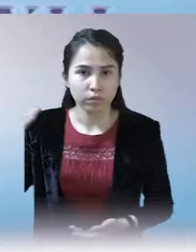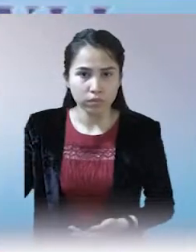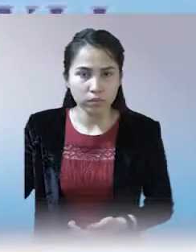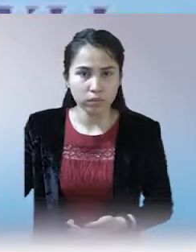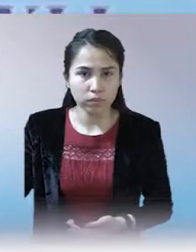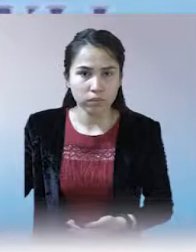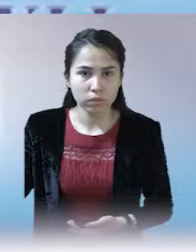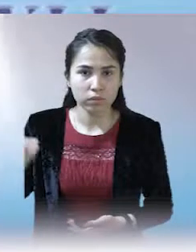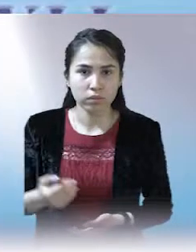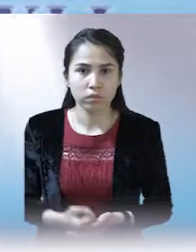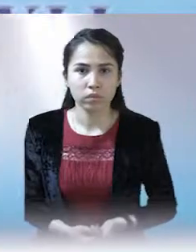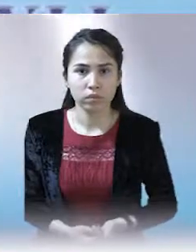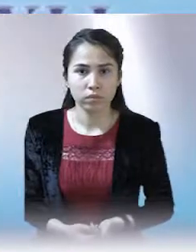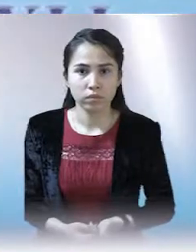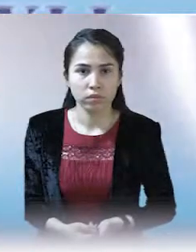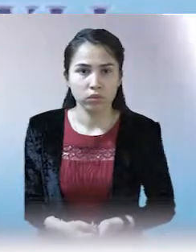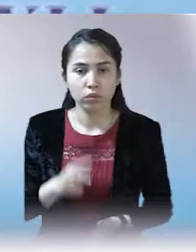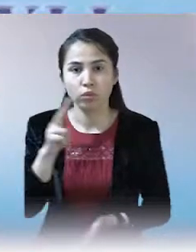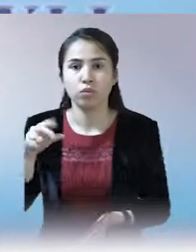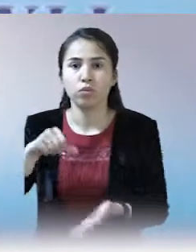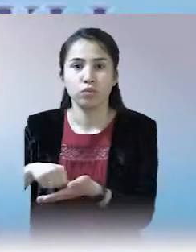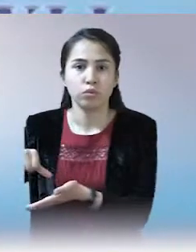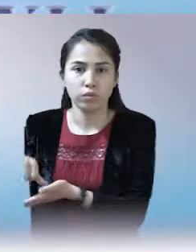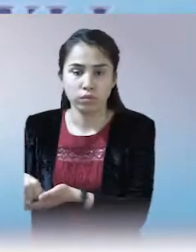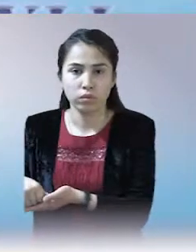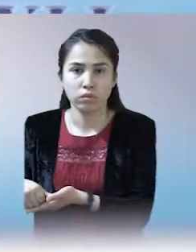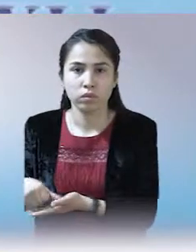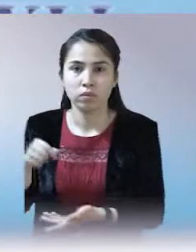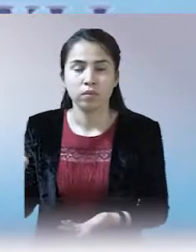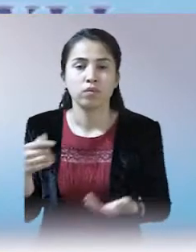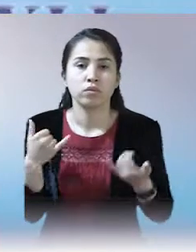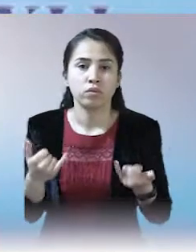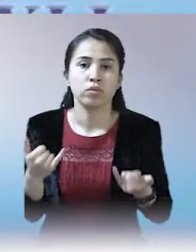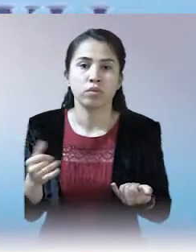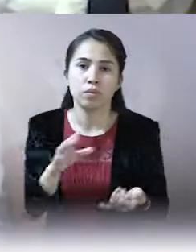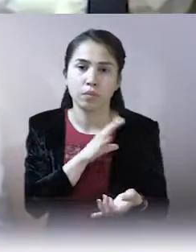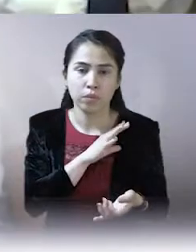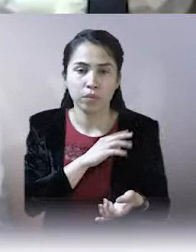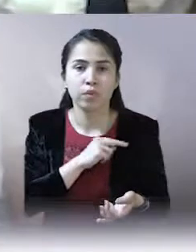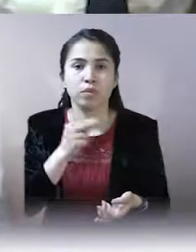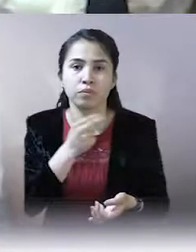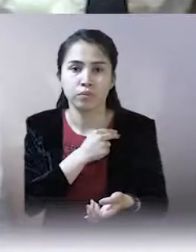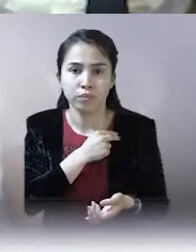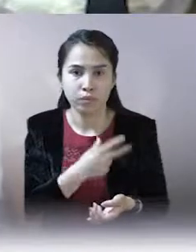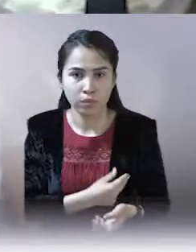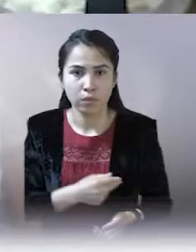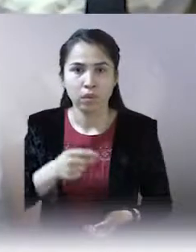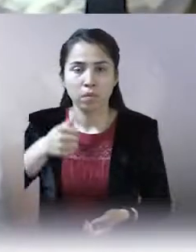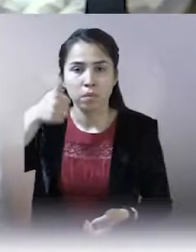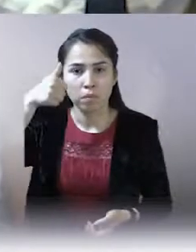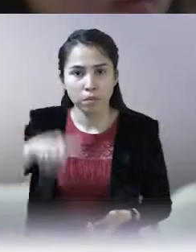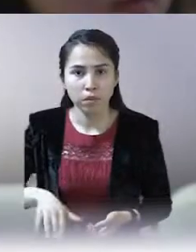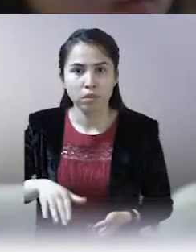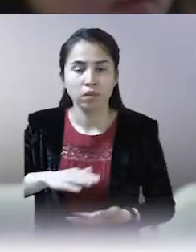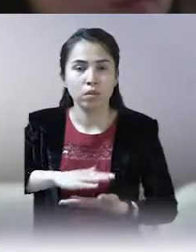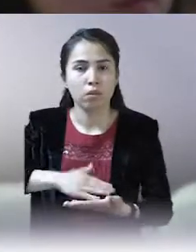учащихся глаза и третьей степени дипломом по словам самих участников конкурса не долго